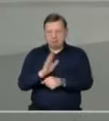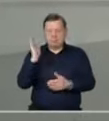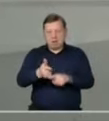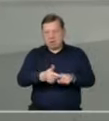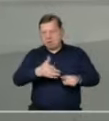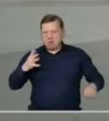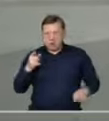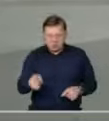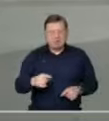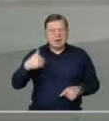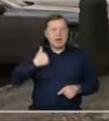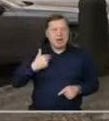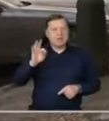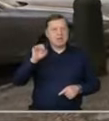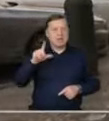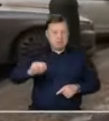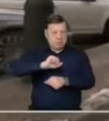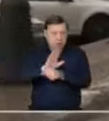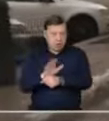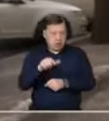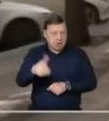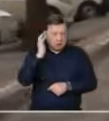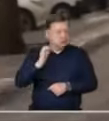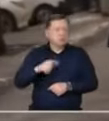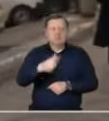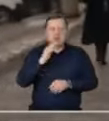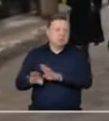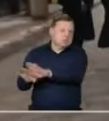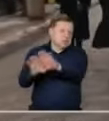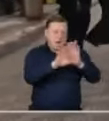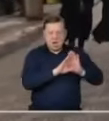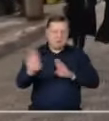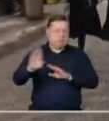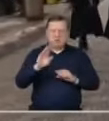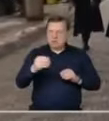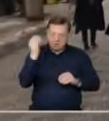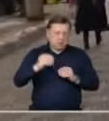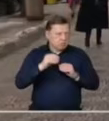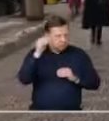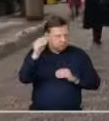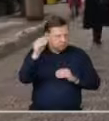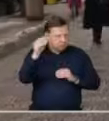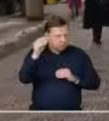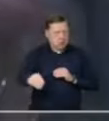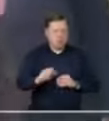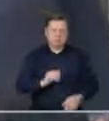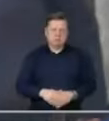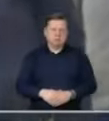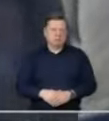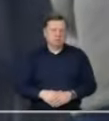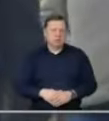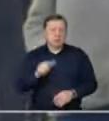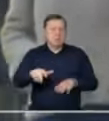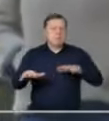się brytyjska odmiana koronawirusa skłoniła rząd do podjęcia decyzji o przedłużeniu zamknięcia sklepów, które nie sprzedają artykułów pierwszej potrzeby. W